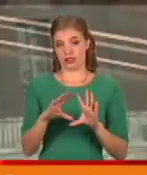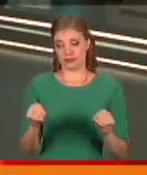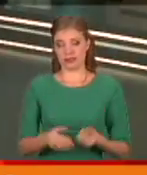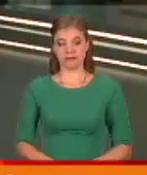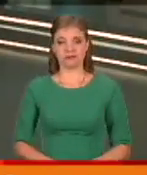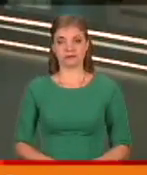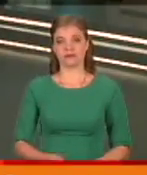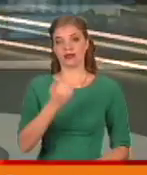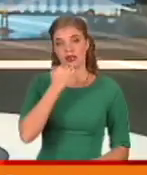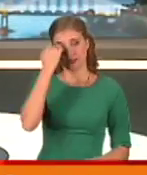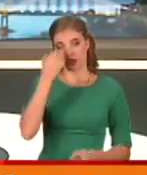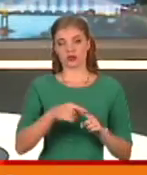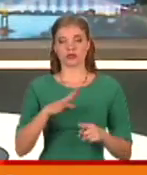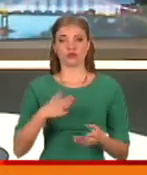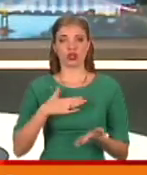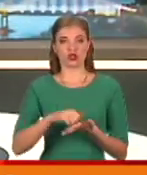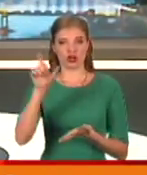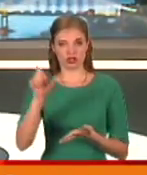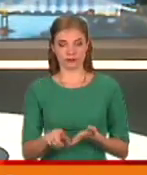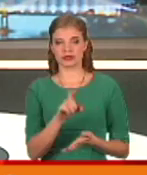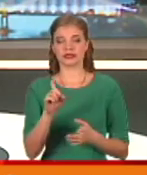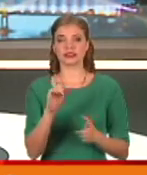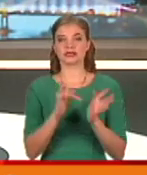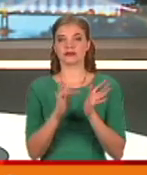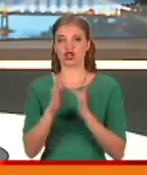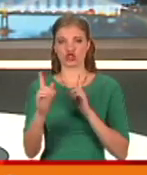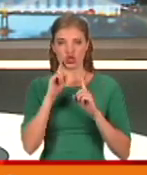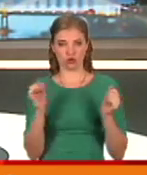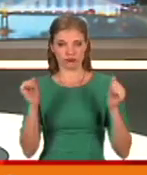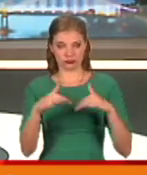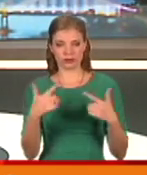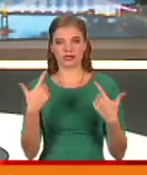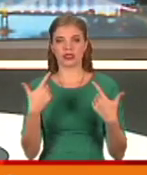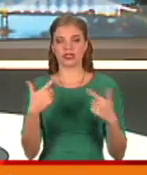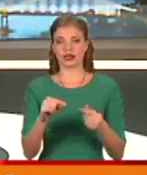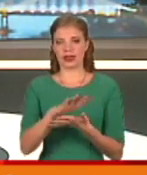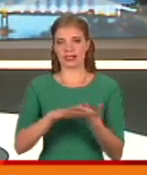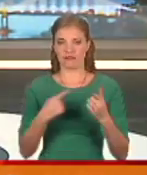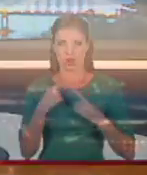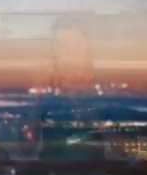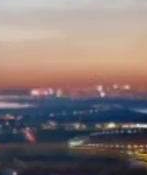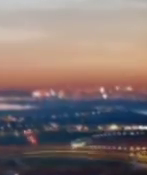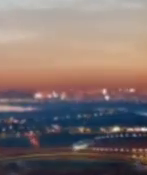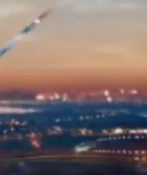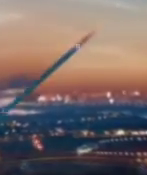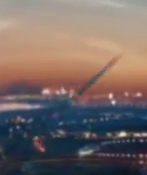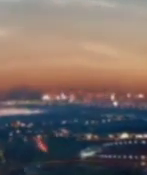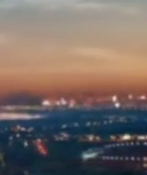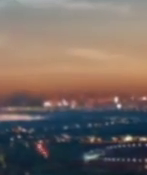Студія. Юрю, дякую. Це була Юлія Янчар зі Священного Синоду, де триває голосування.